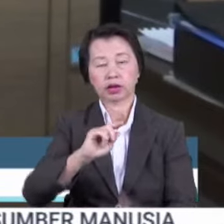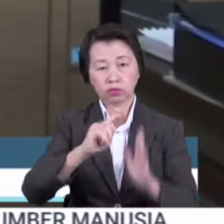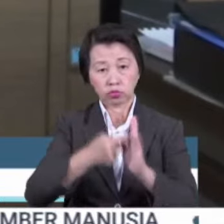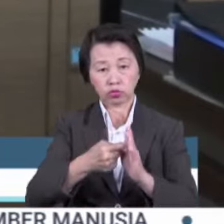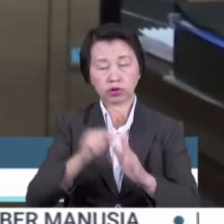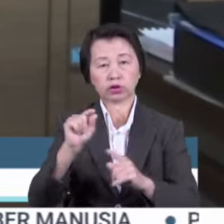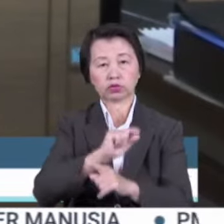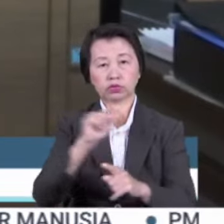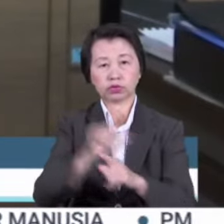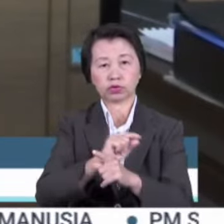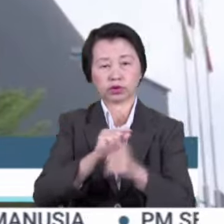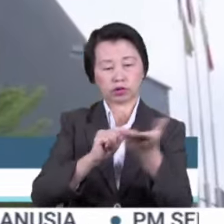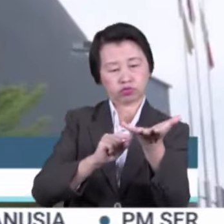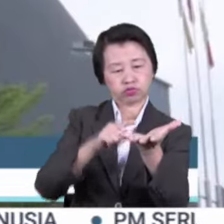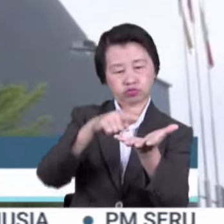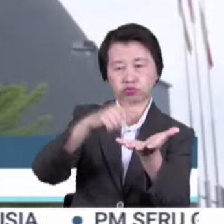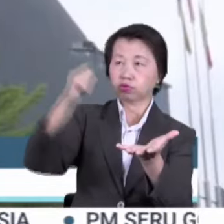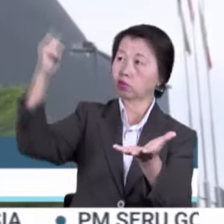untuk kita